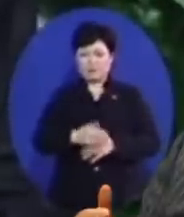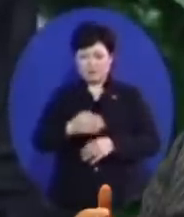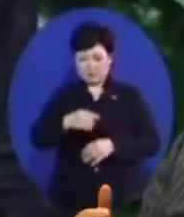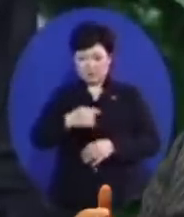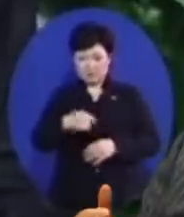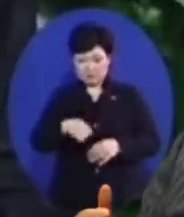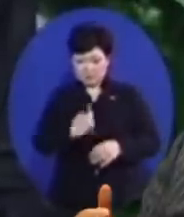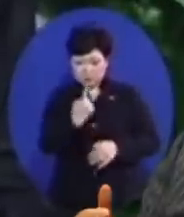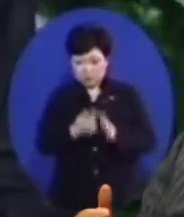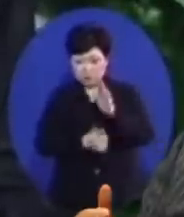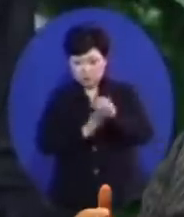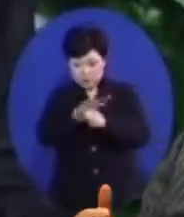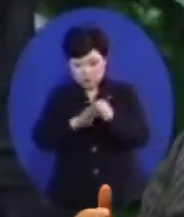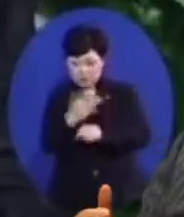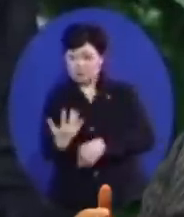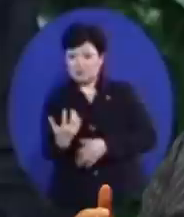가지고